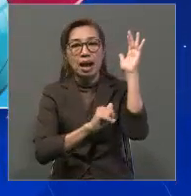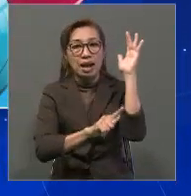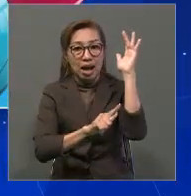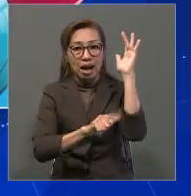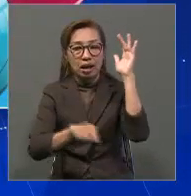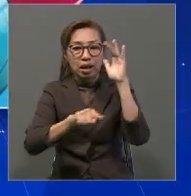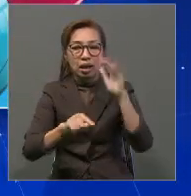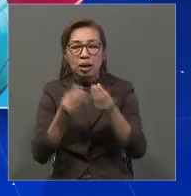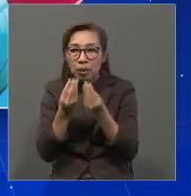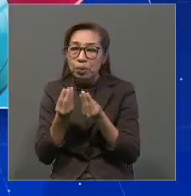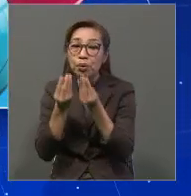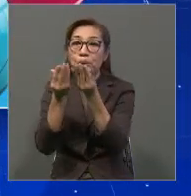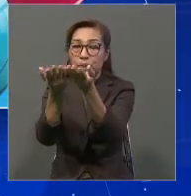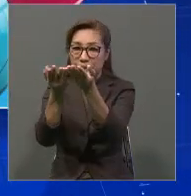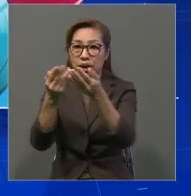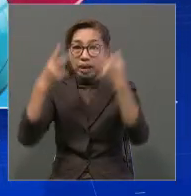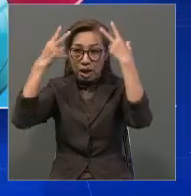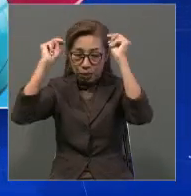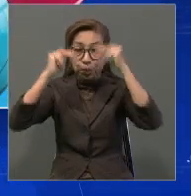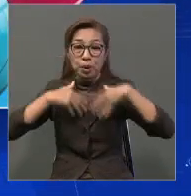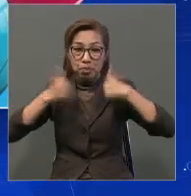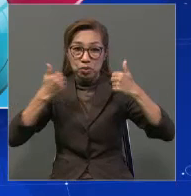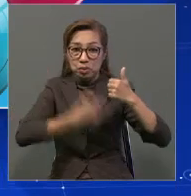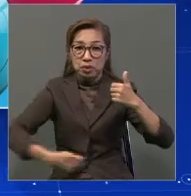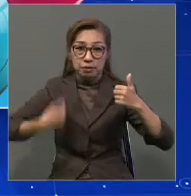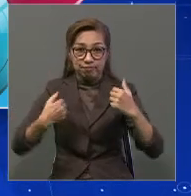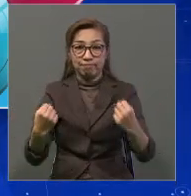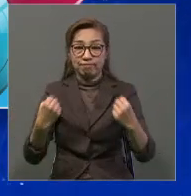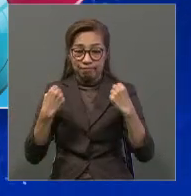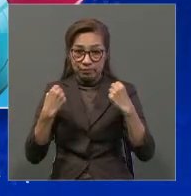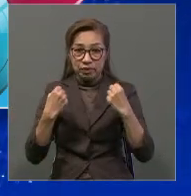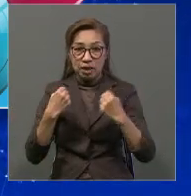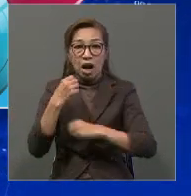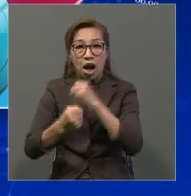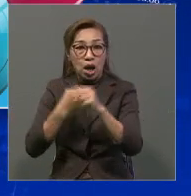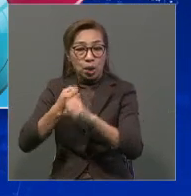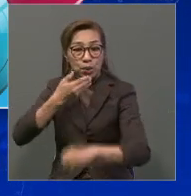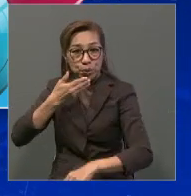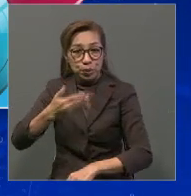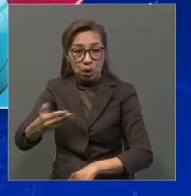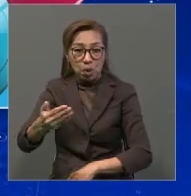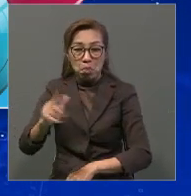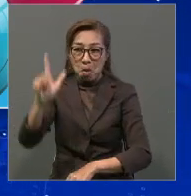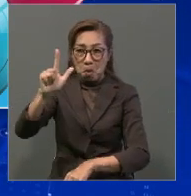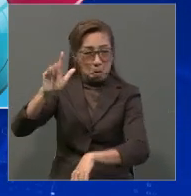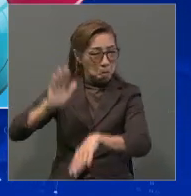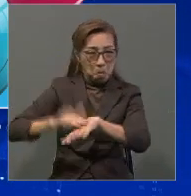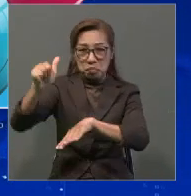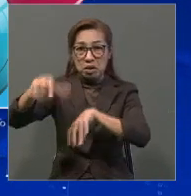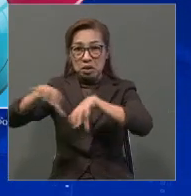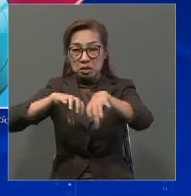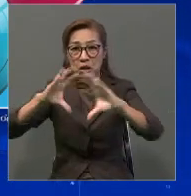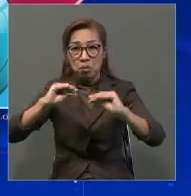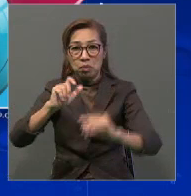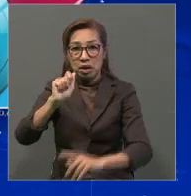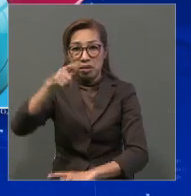ะคะก็อวยพรให้ท่านนายกเนี่ยมีความสุขสุขภาพร่างกายแข็งแรงอายุยืนยาวลุงเก่งมากๆที่จัดประชุมเ